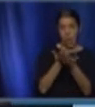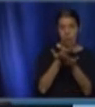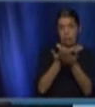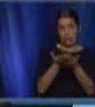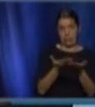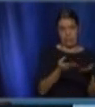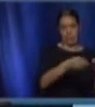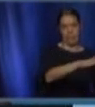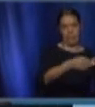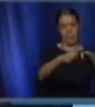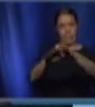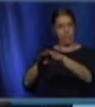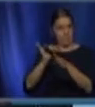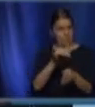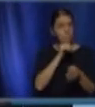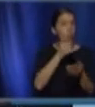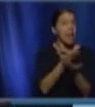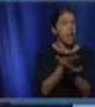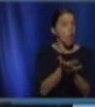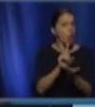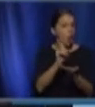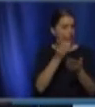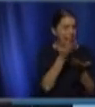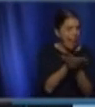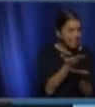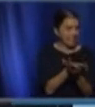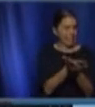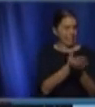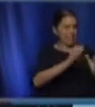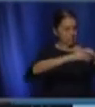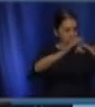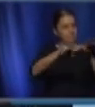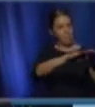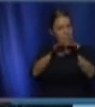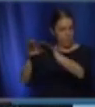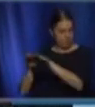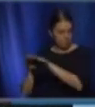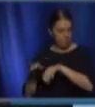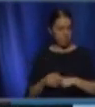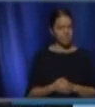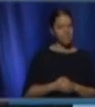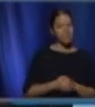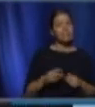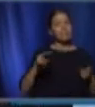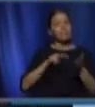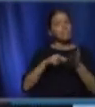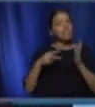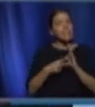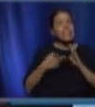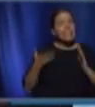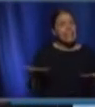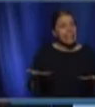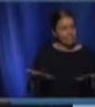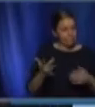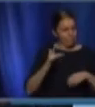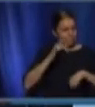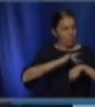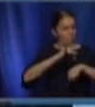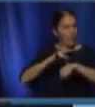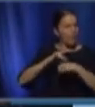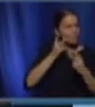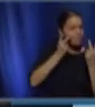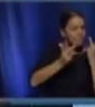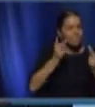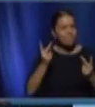1000. Donc, ça veut dire concrètement qu'il y a 97 % des enfants qui vont